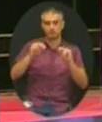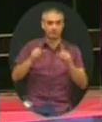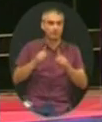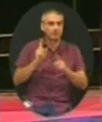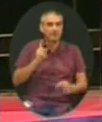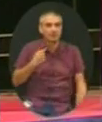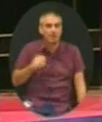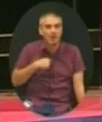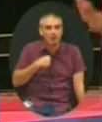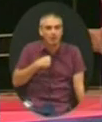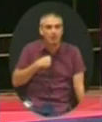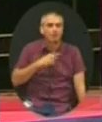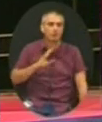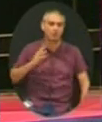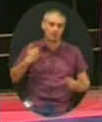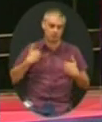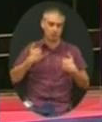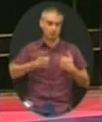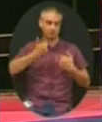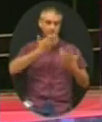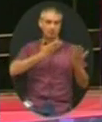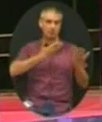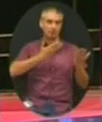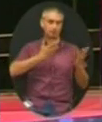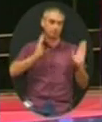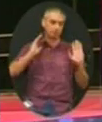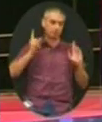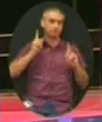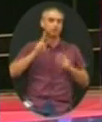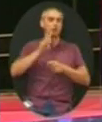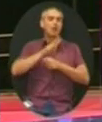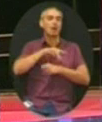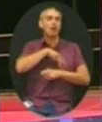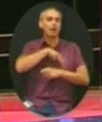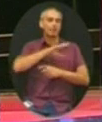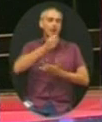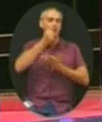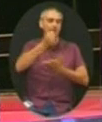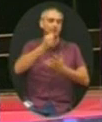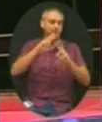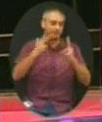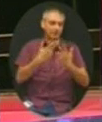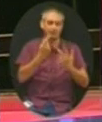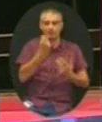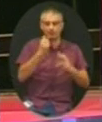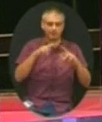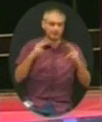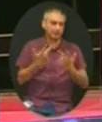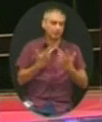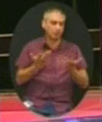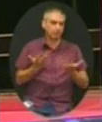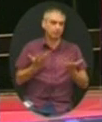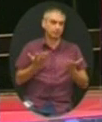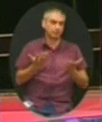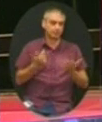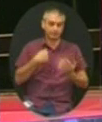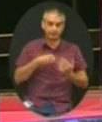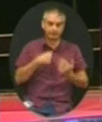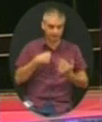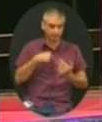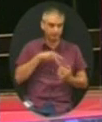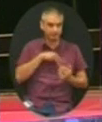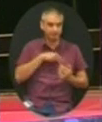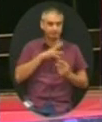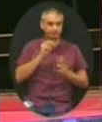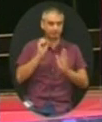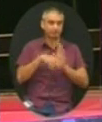אבל אנחנו, אלה, אנחנו, השרה במקרה הזה, אלה שאמונים על התקציב, על הכספים הציבוריים, אנחנו אמונים